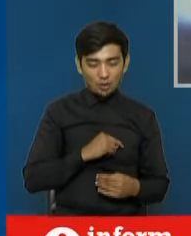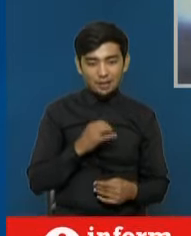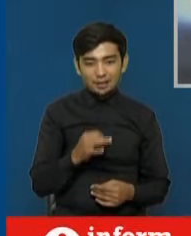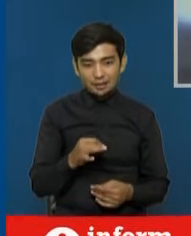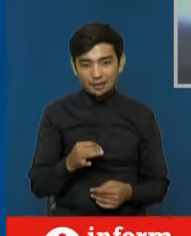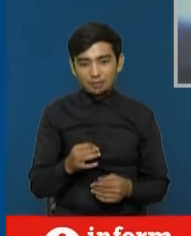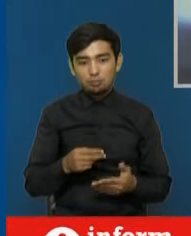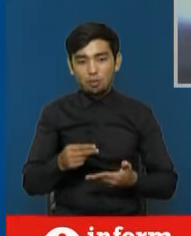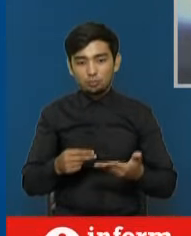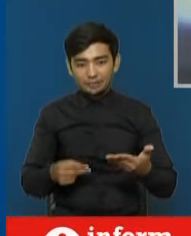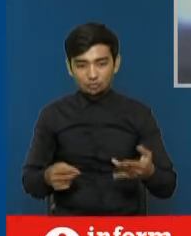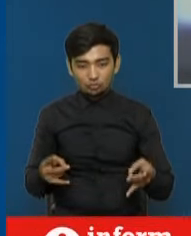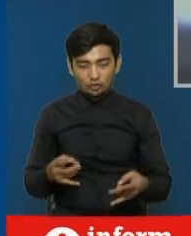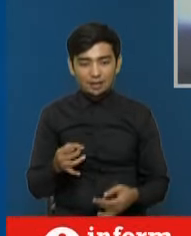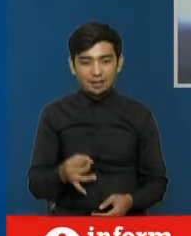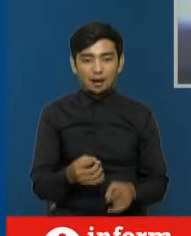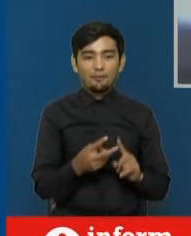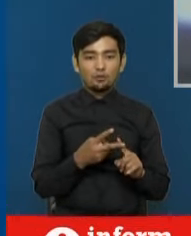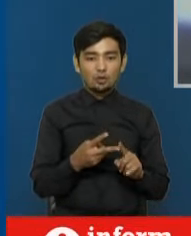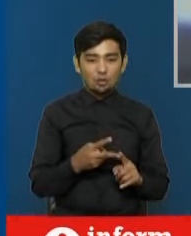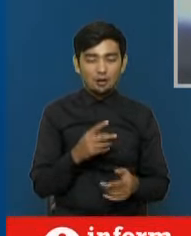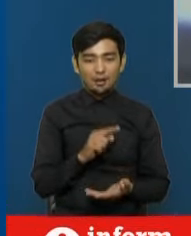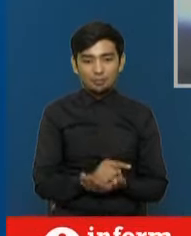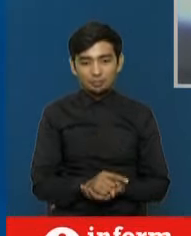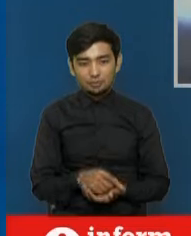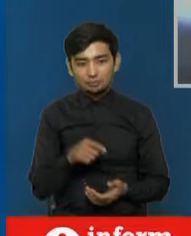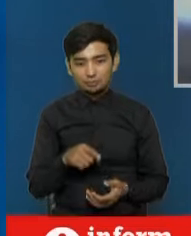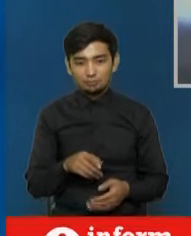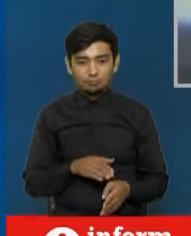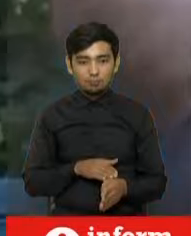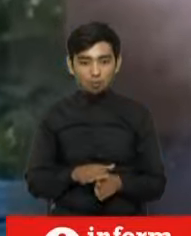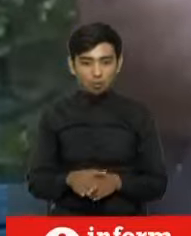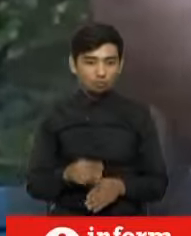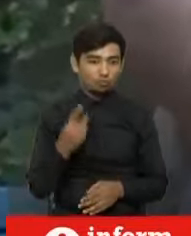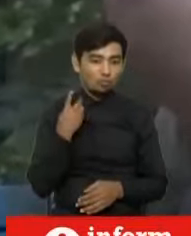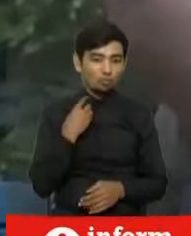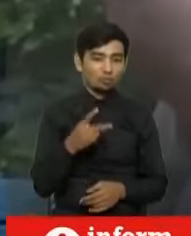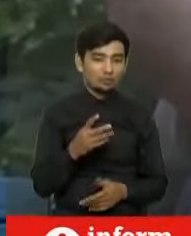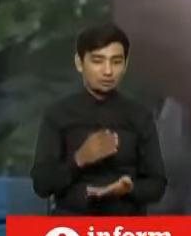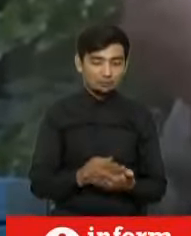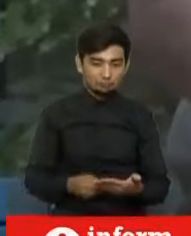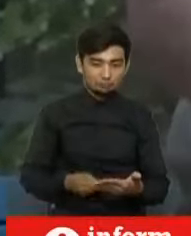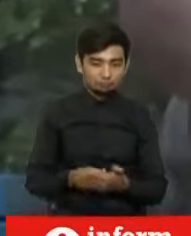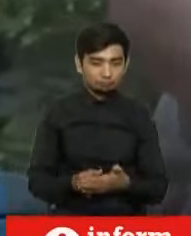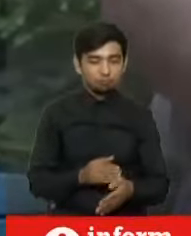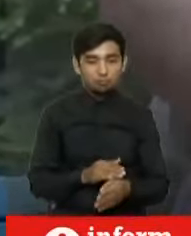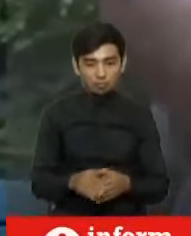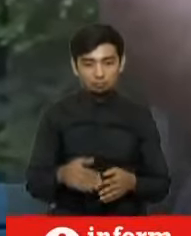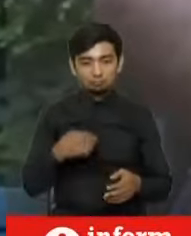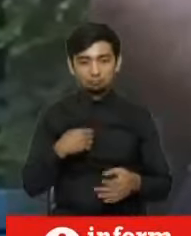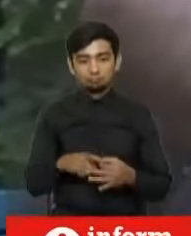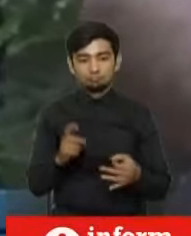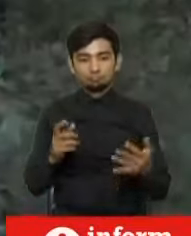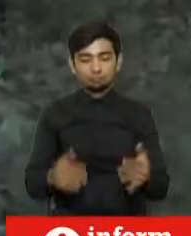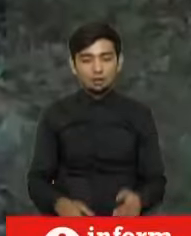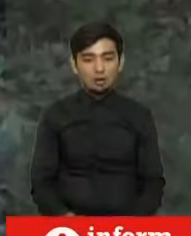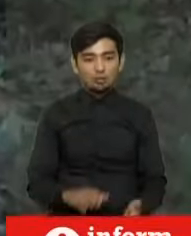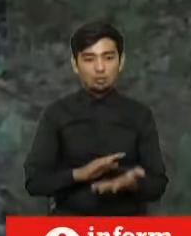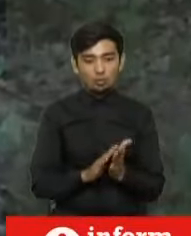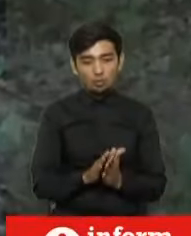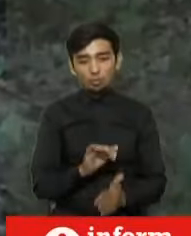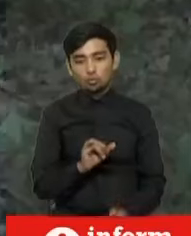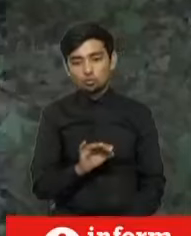нас обязательное условие, что подъезд должен погасить задолженность. Поставщики услуг действительно прописывают в договоре